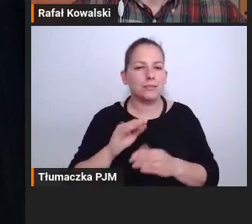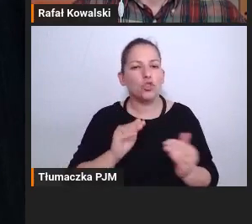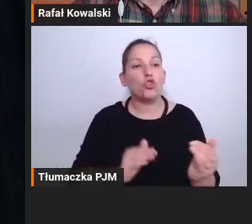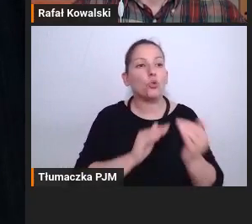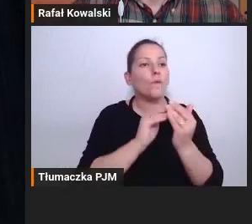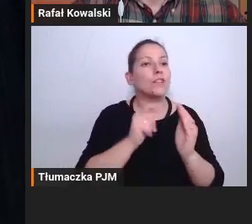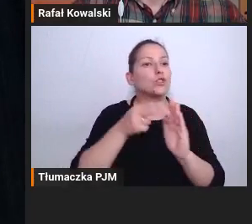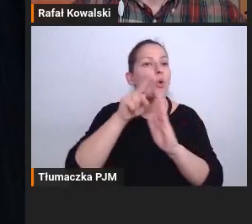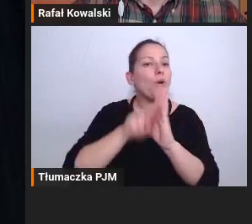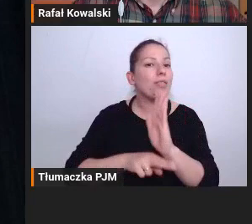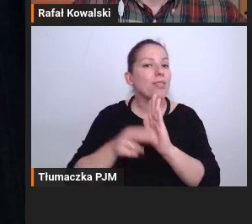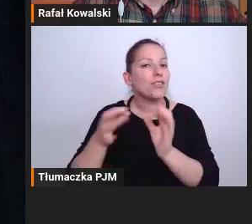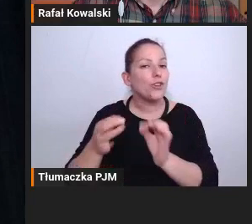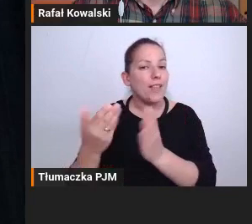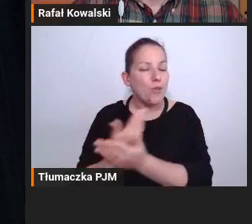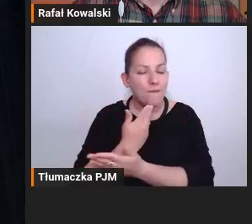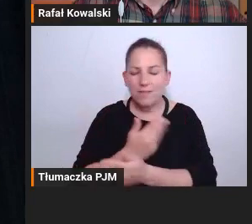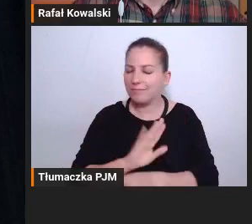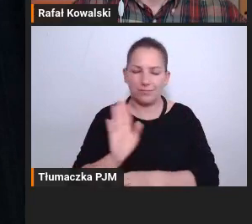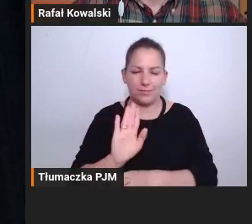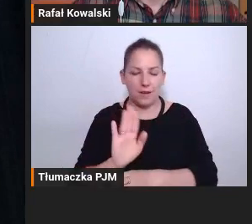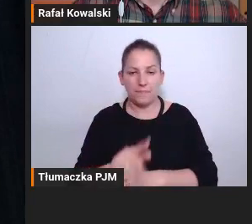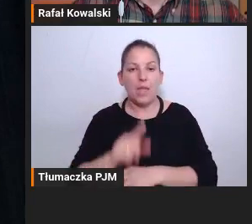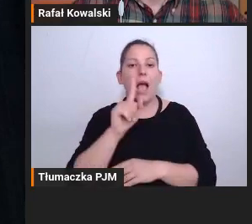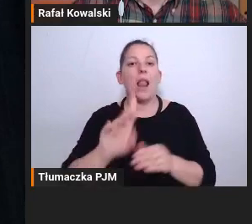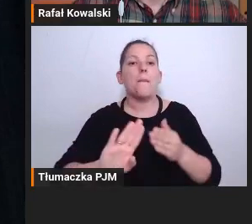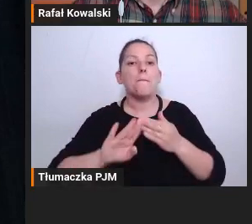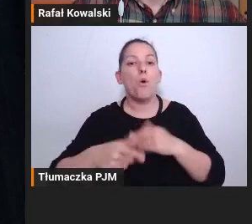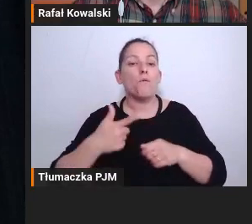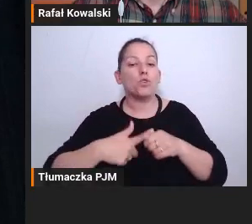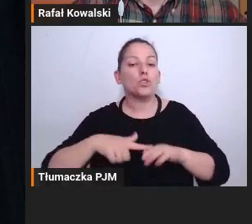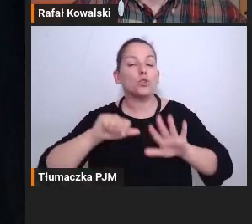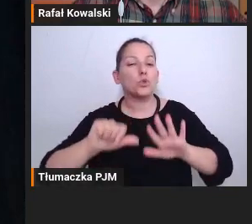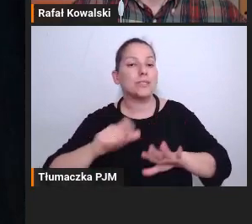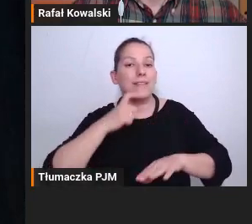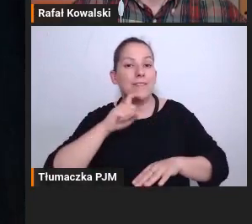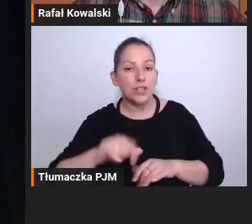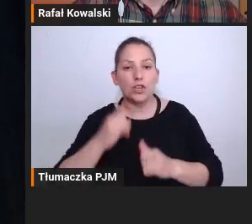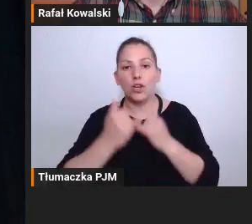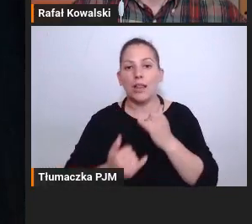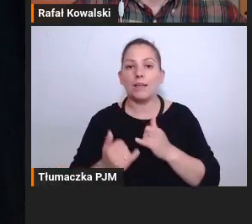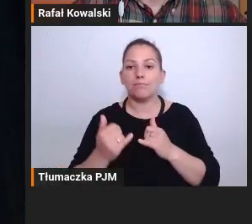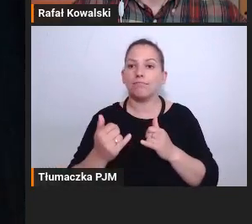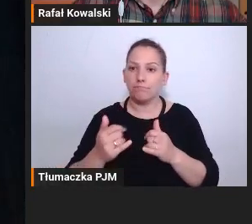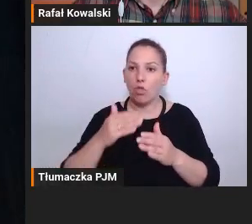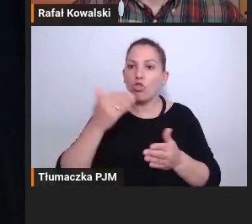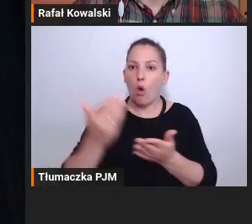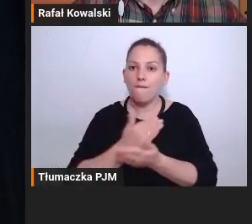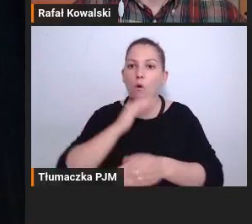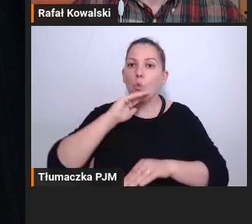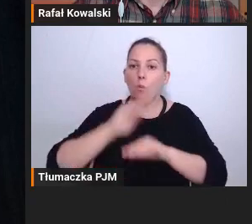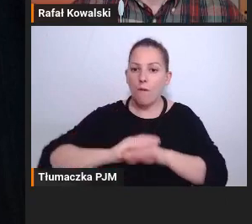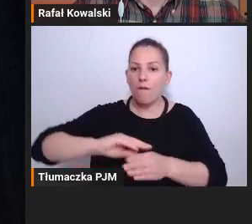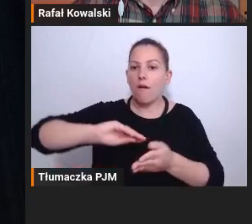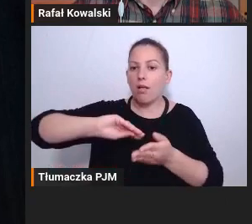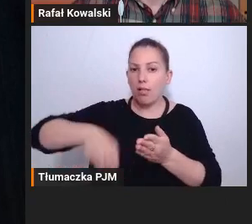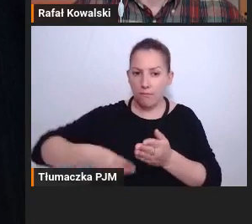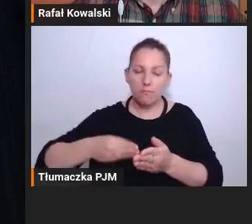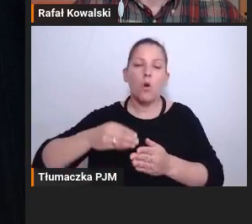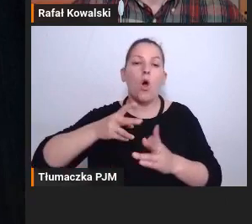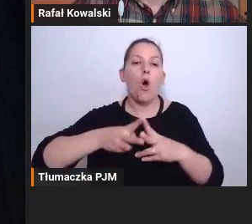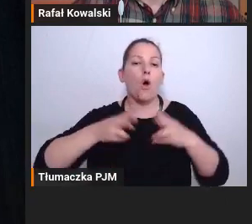co my mamy dzisiaj. Natomiast już po 26 kwietnia, jeżeli będziemy zawierać nowe umowy na okres